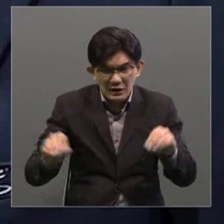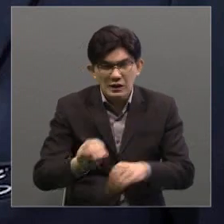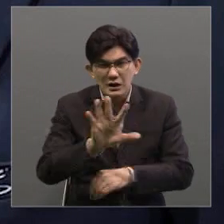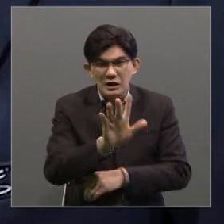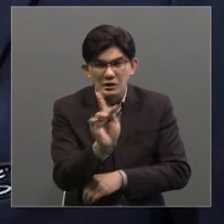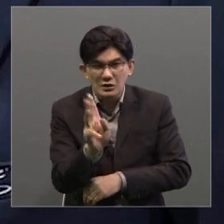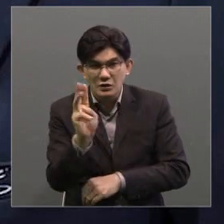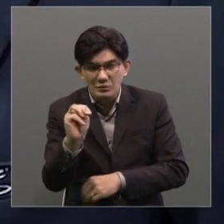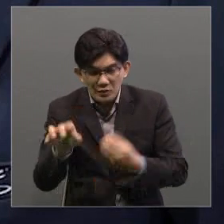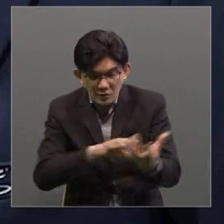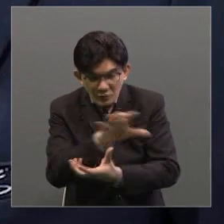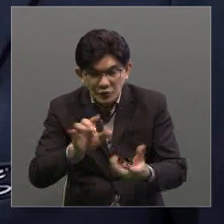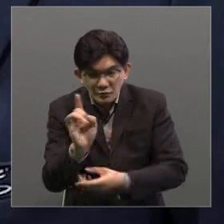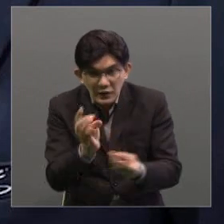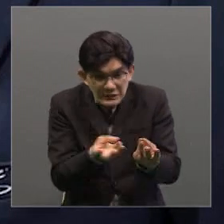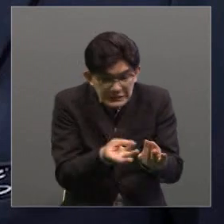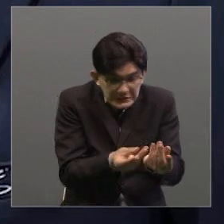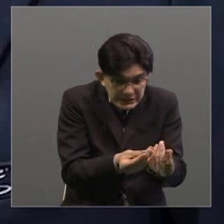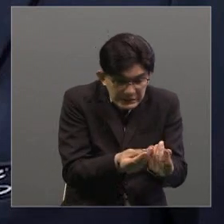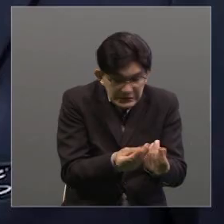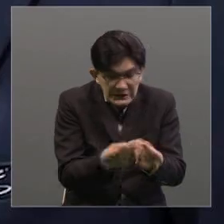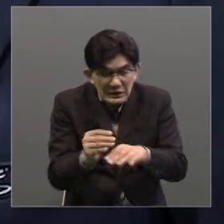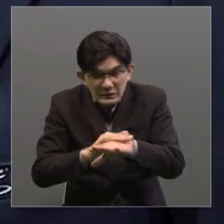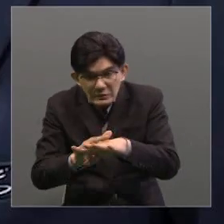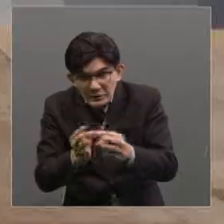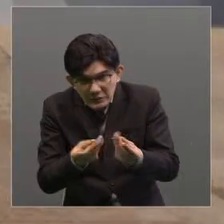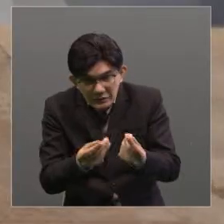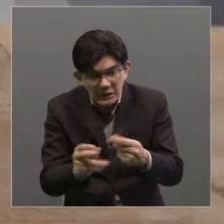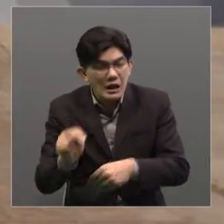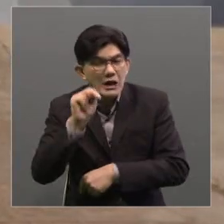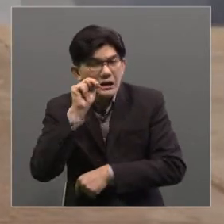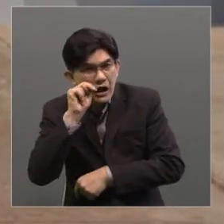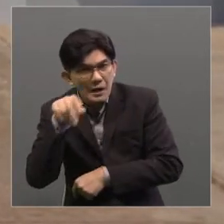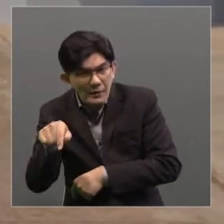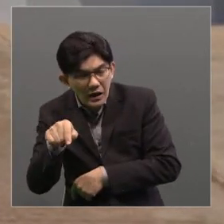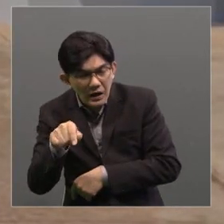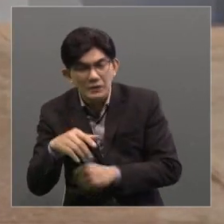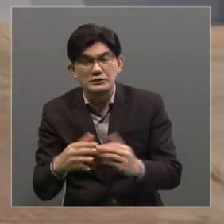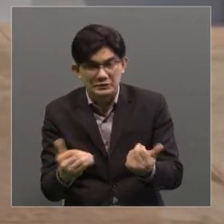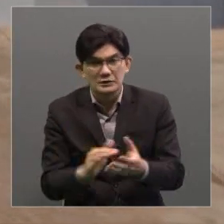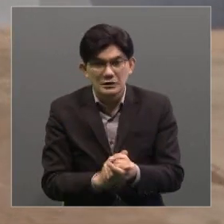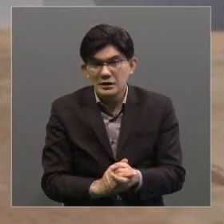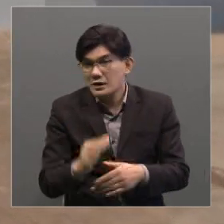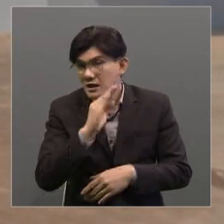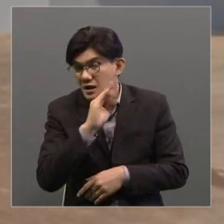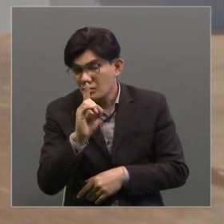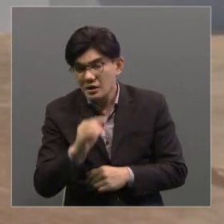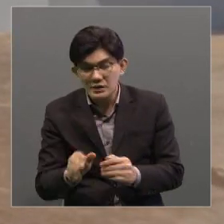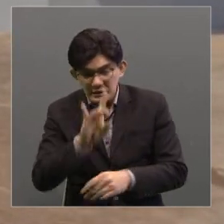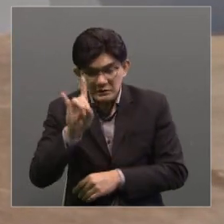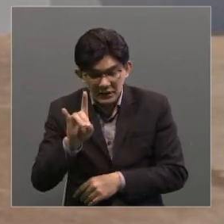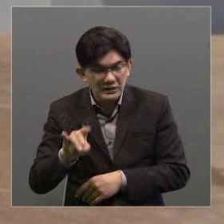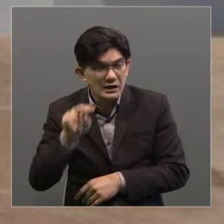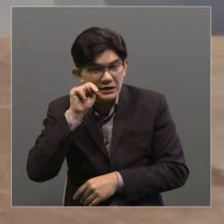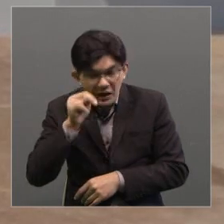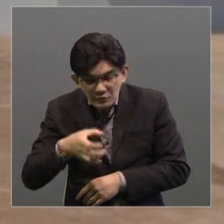เนี่ยมันจะเป็นปนเปื้อนอยู่ในดินผิวดินแล้วก็ในน้ำทีนี้ถ้าสัตว์น้ำถูกการปนเปื้อนของซีเซียมก็อาจจะทำให้คนได้รับผลกระทบ